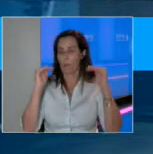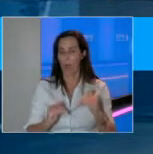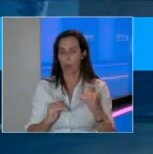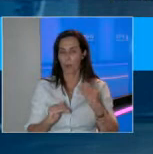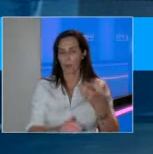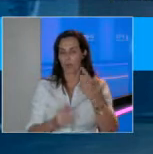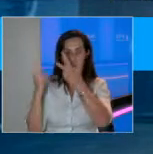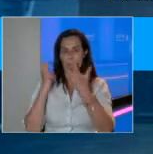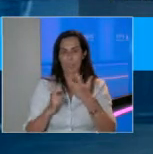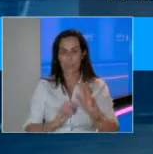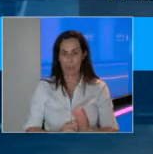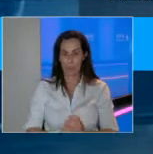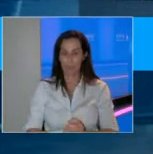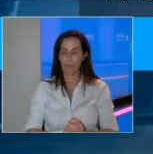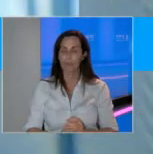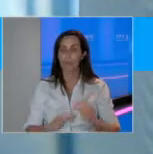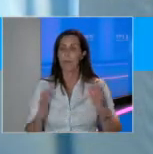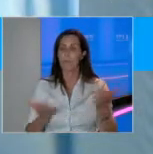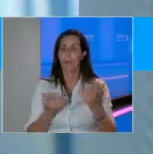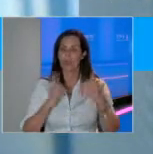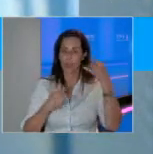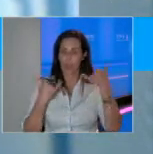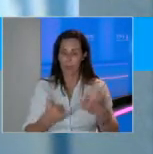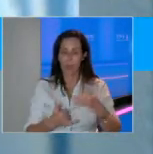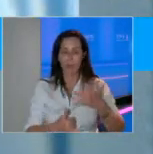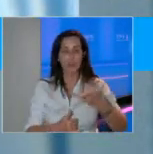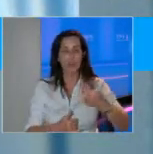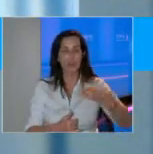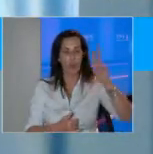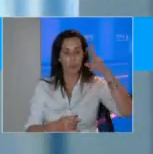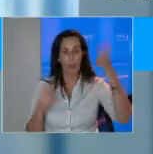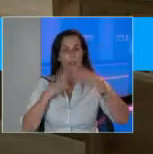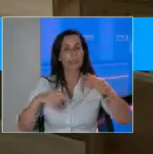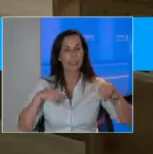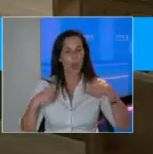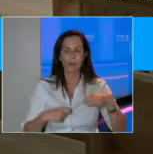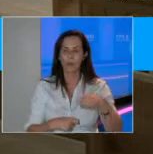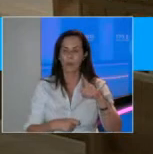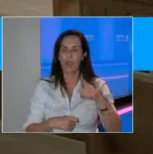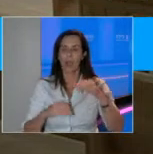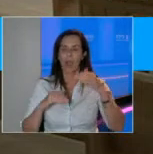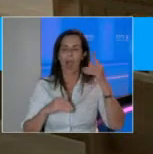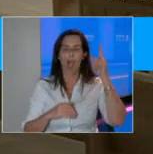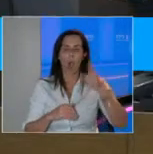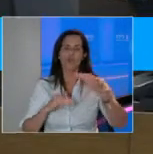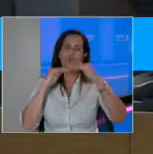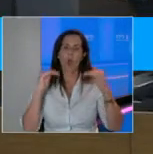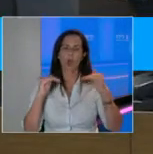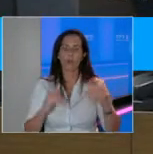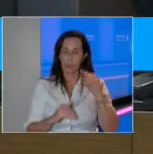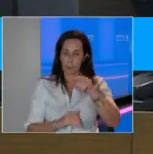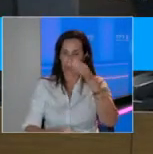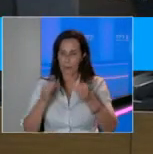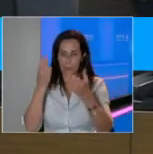ממה שאתה מצפה לו. אז מה שקורה היום, ככל שיש יותר הסדרי תיאור, הרף יורד למטה. ואז כשזה מגיע